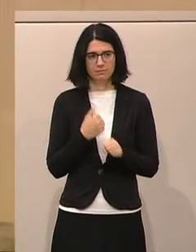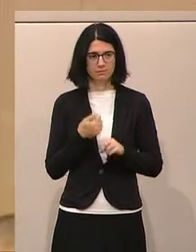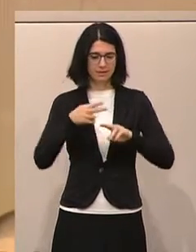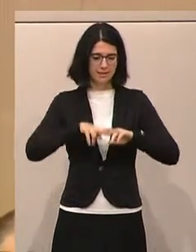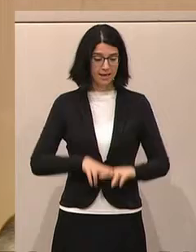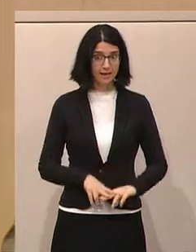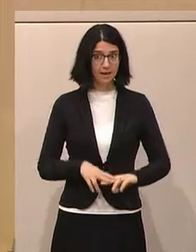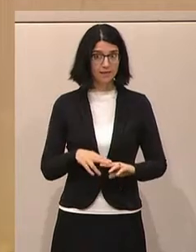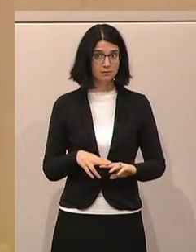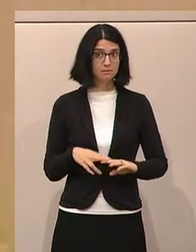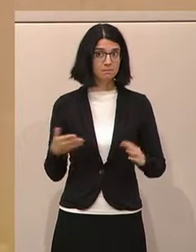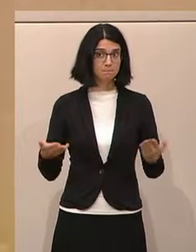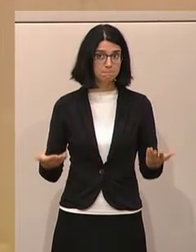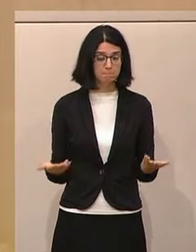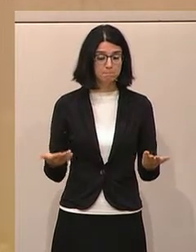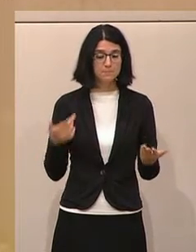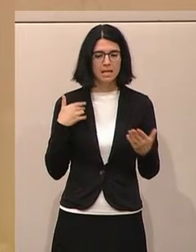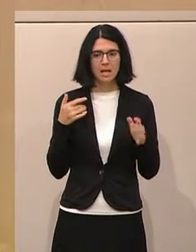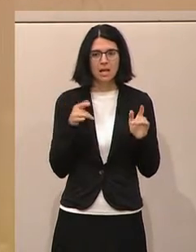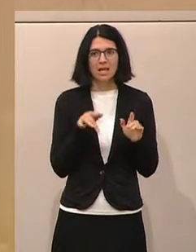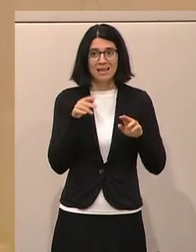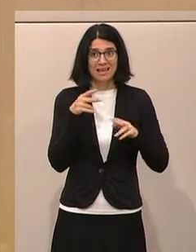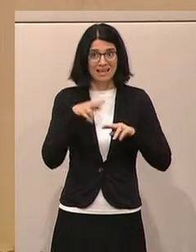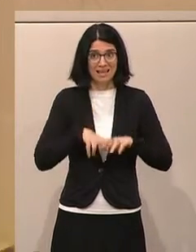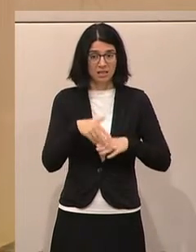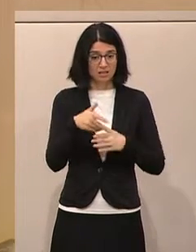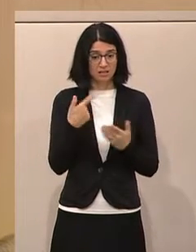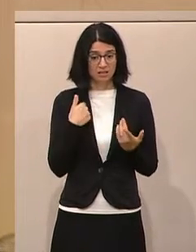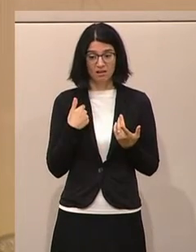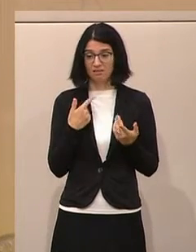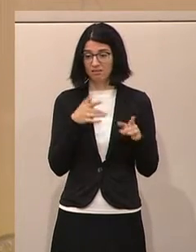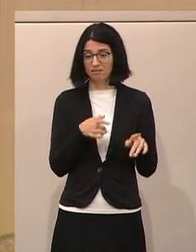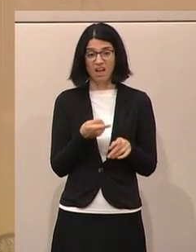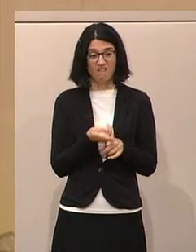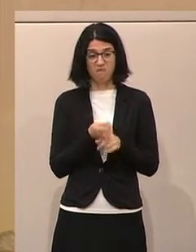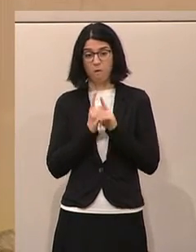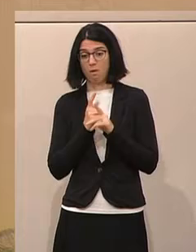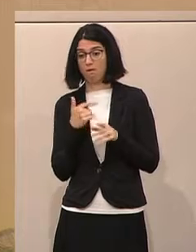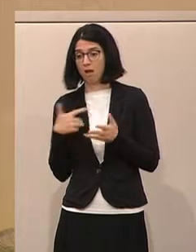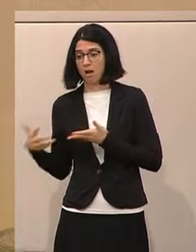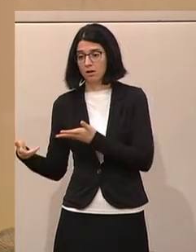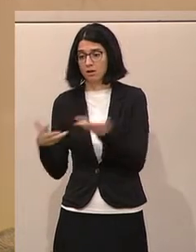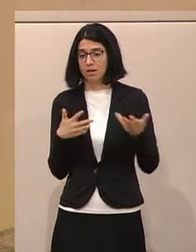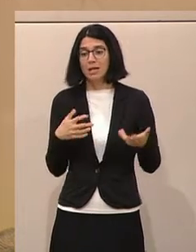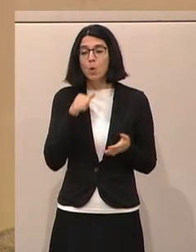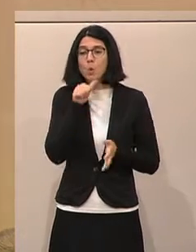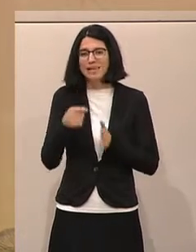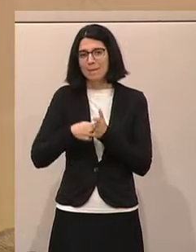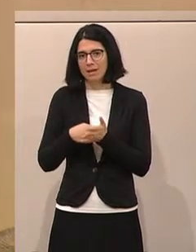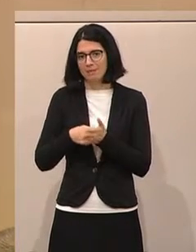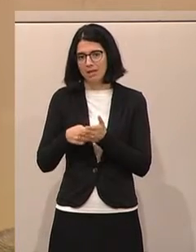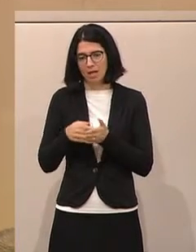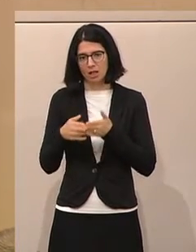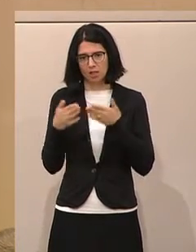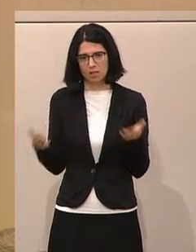wird dazu führen, dass wir in eine Situation hineinschlittern, die irreversible Schäden zur Folge haben